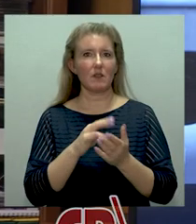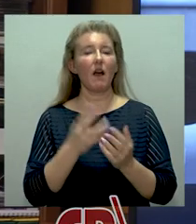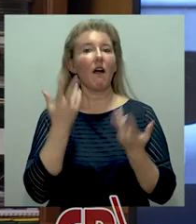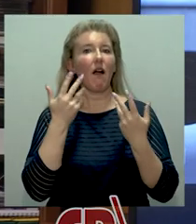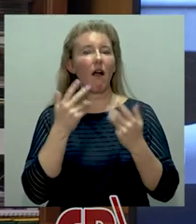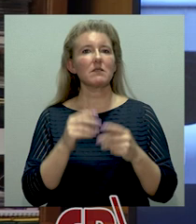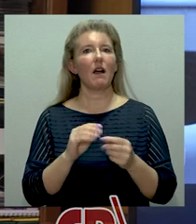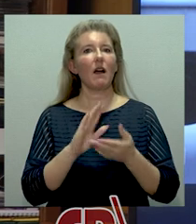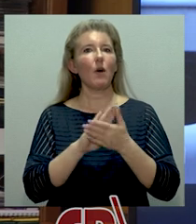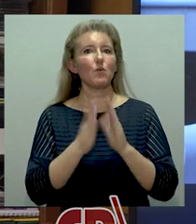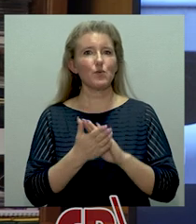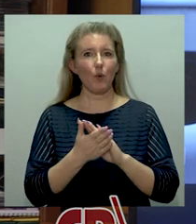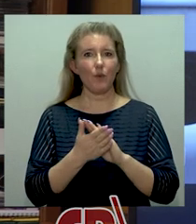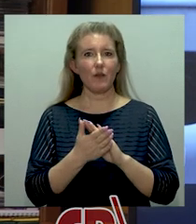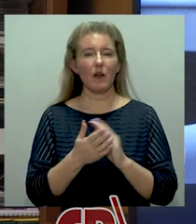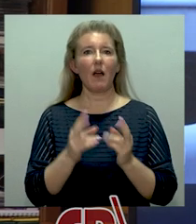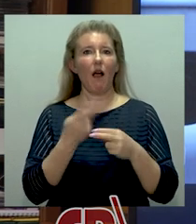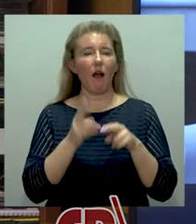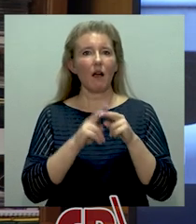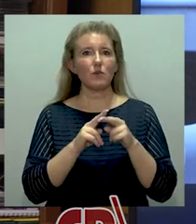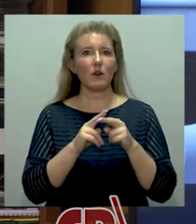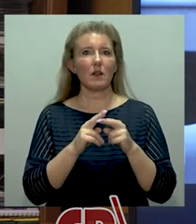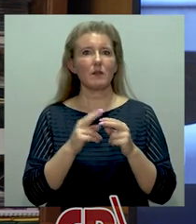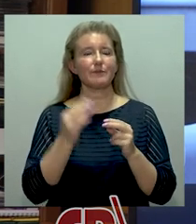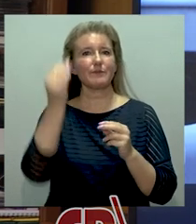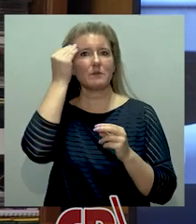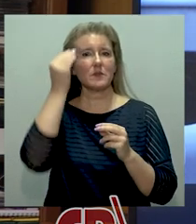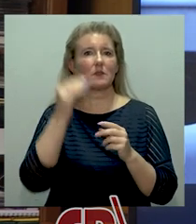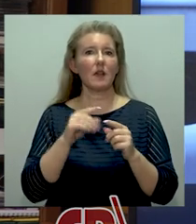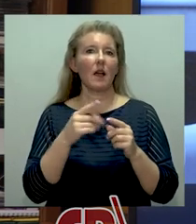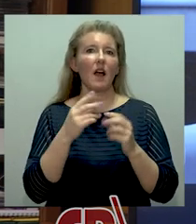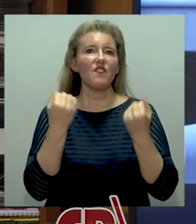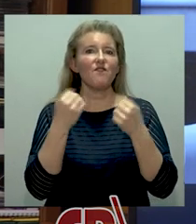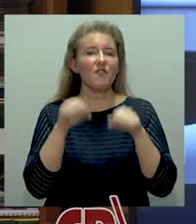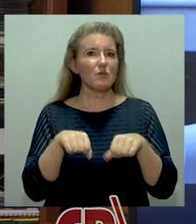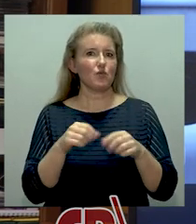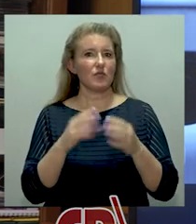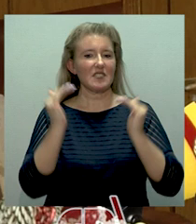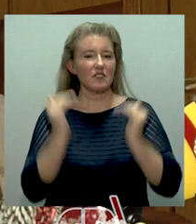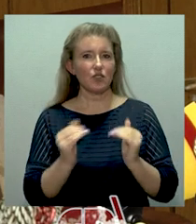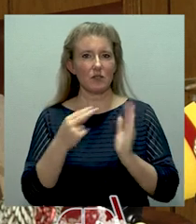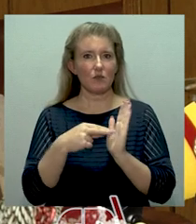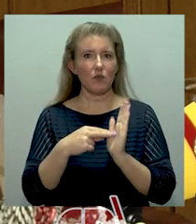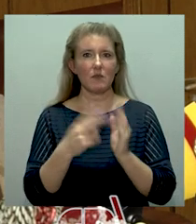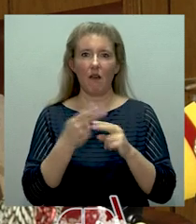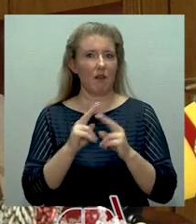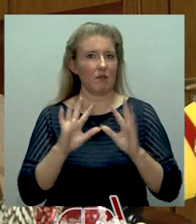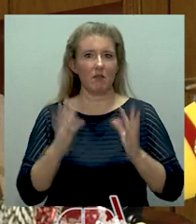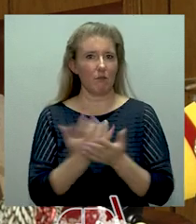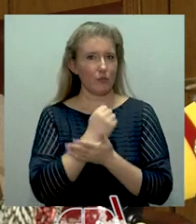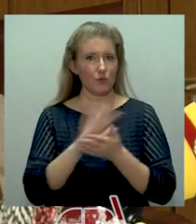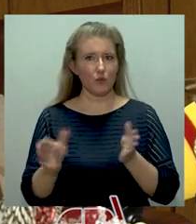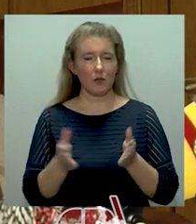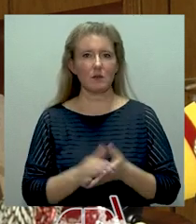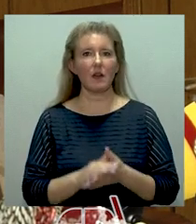Когда складываются условия, которые подразумевают возможность снижения цен, этого не